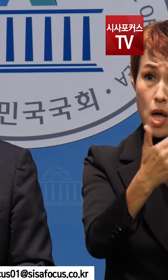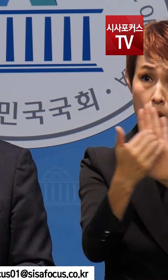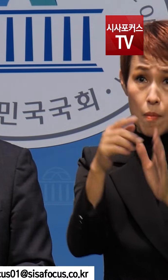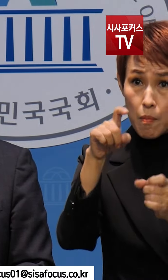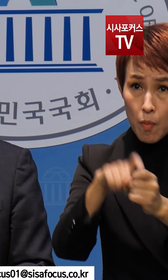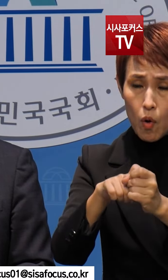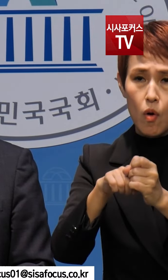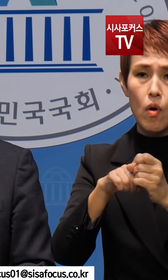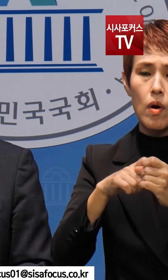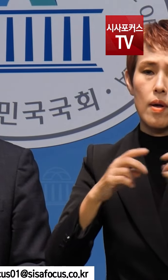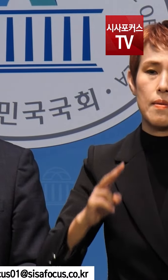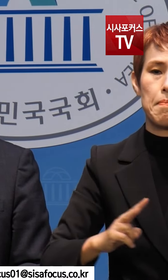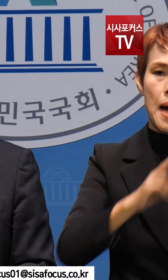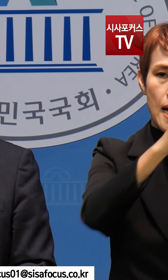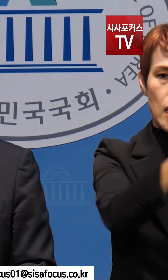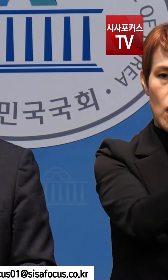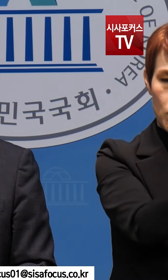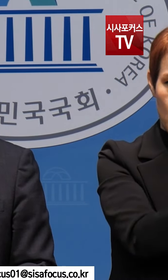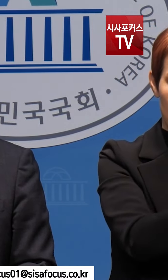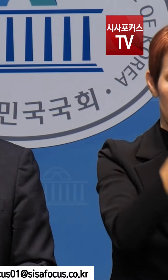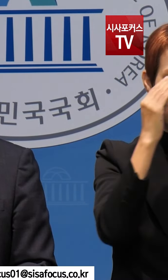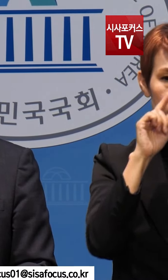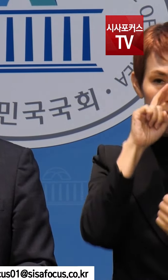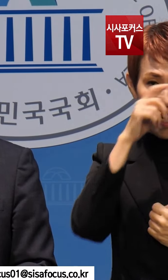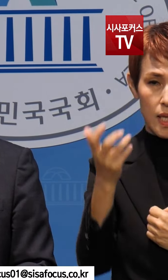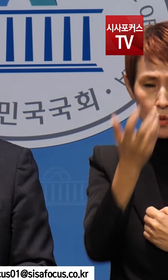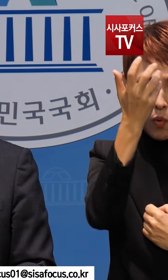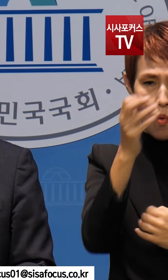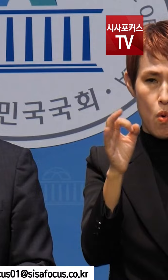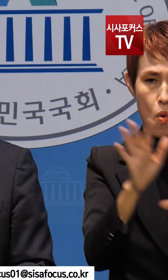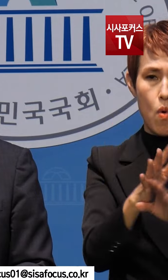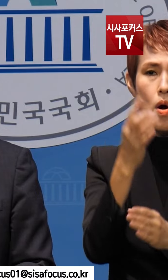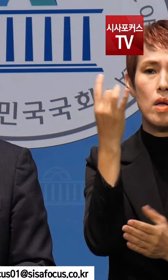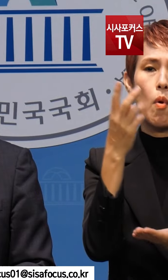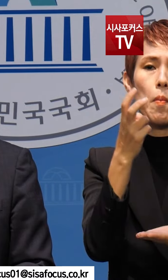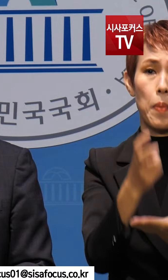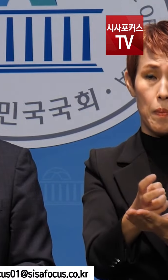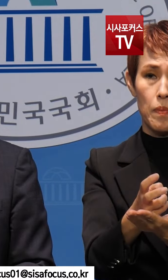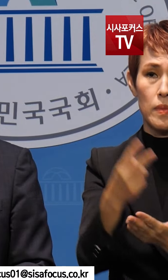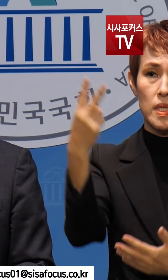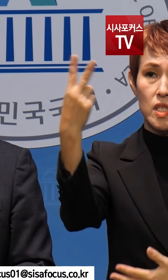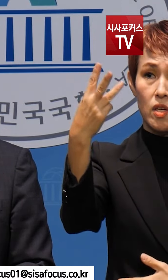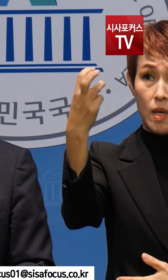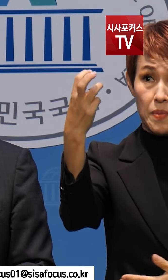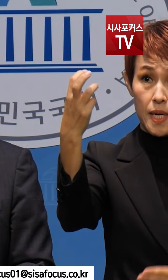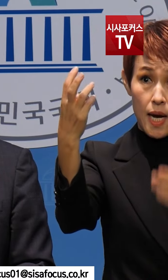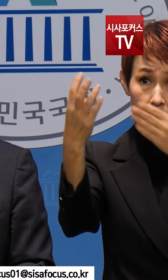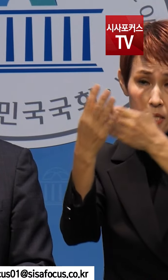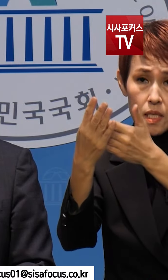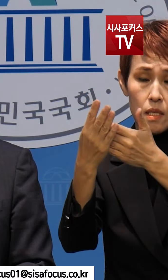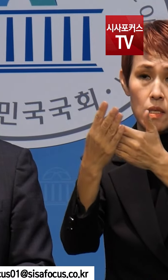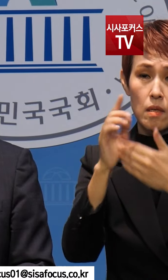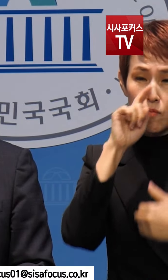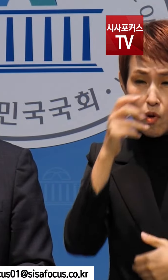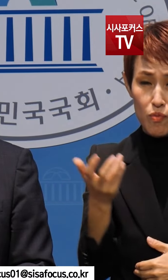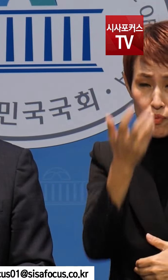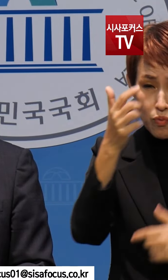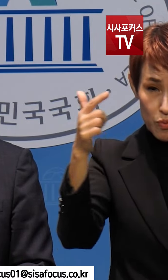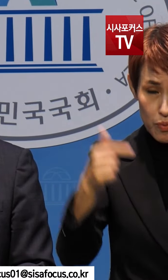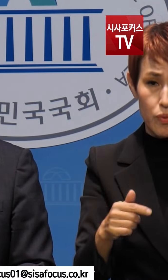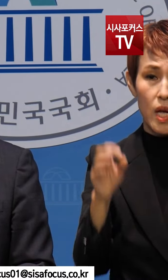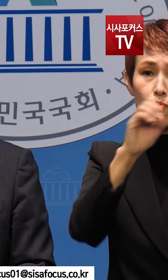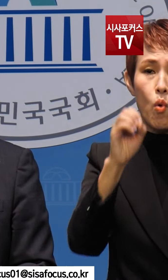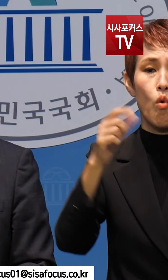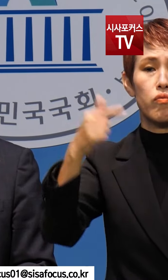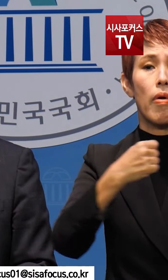파리협정과 탄소중립 기본법을 통해 2030년까지 온실가스를 40% 이상 감축하기로